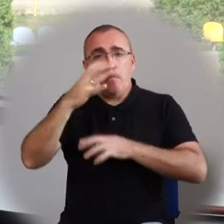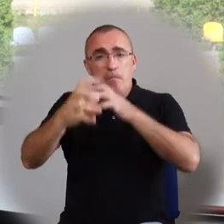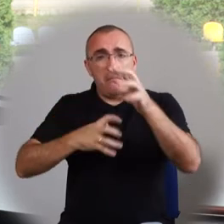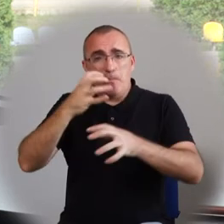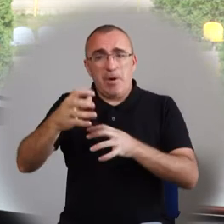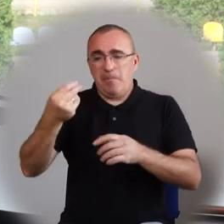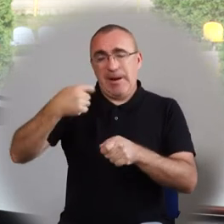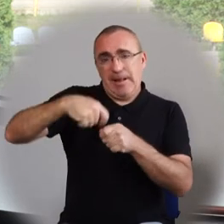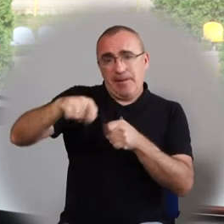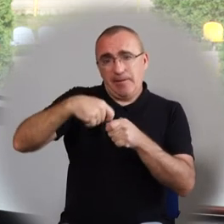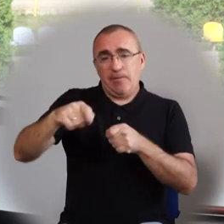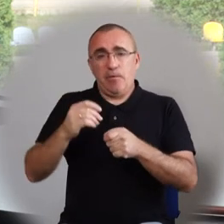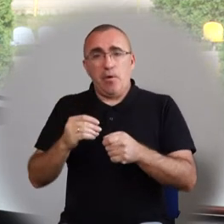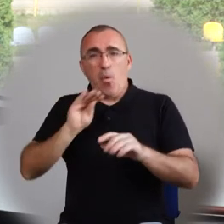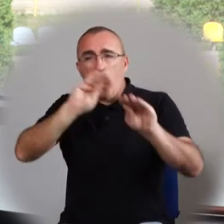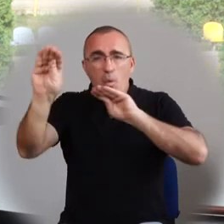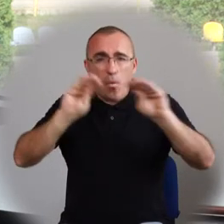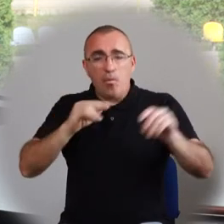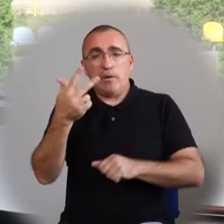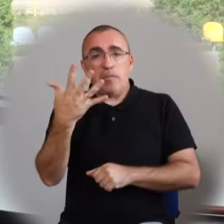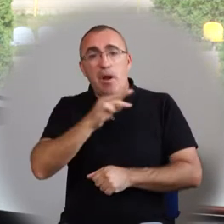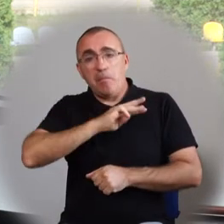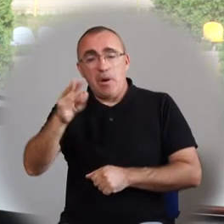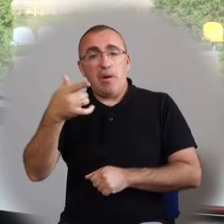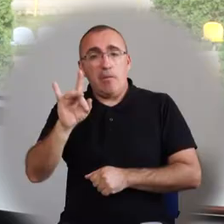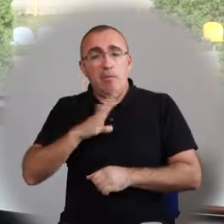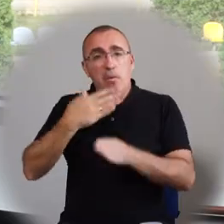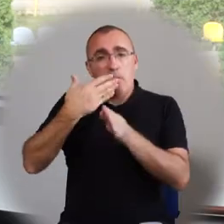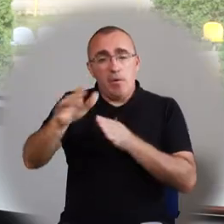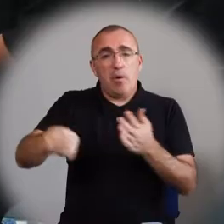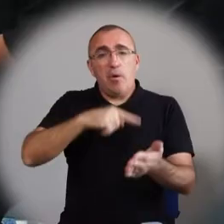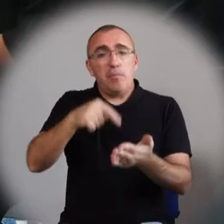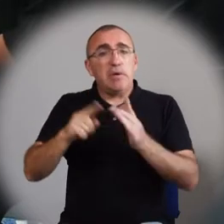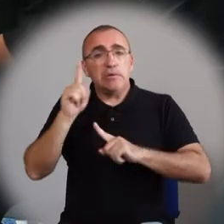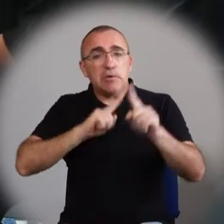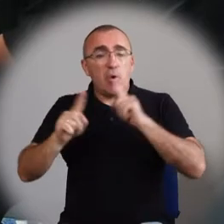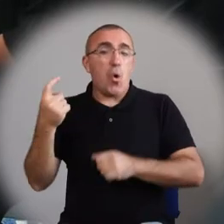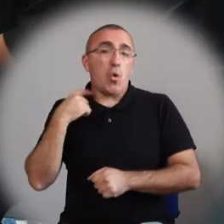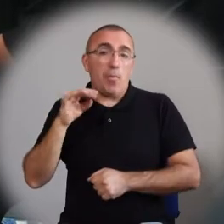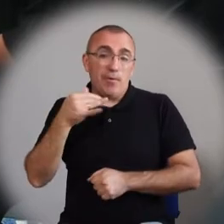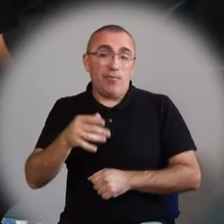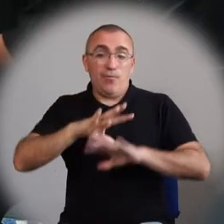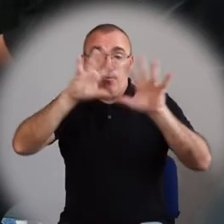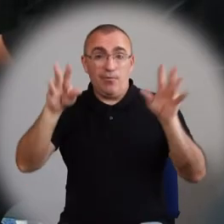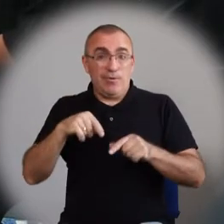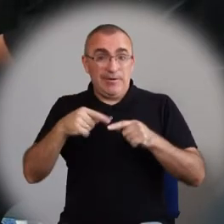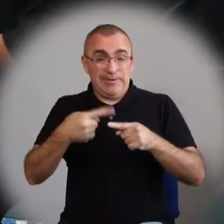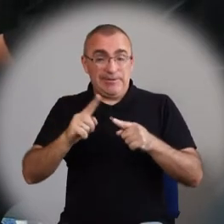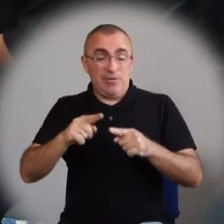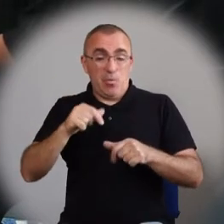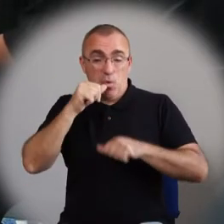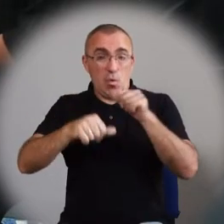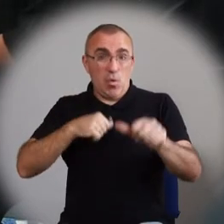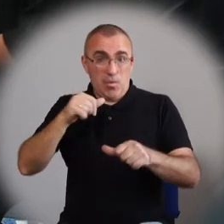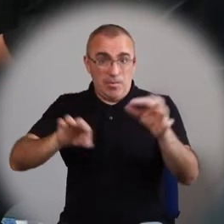було виділено міжнародними інвестиціями, які пішли на обладнання, 35 мільйонів гривень було виділено міською радою Кропивницькою. Таким чином, в